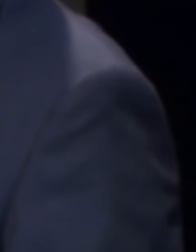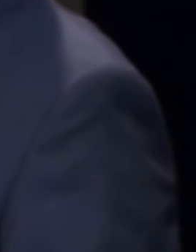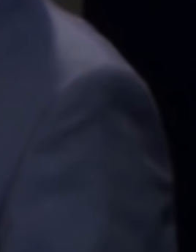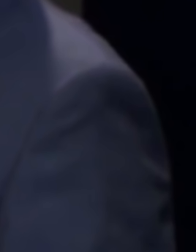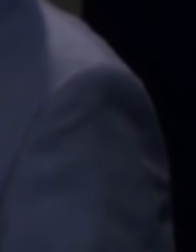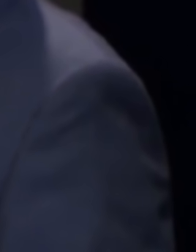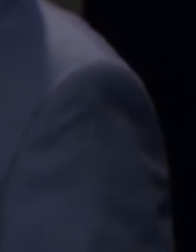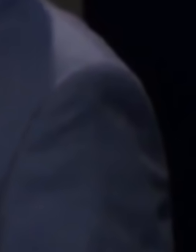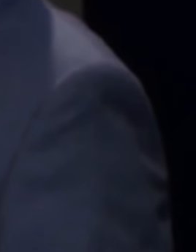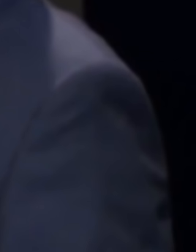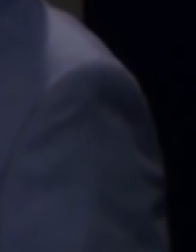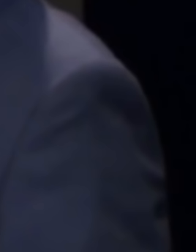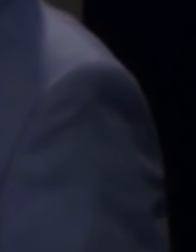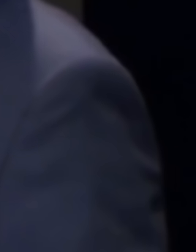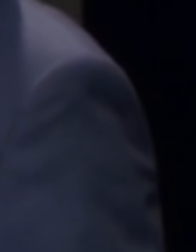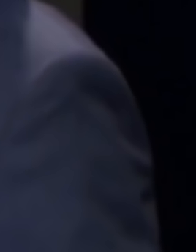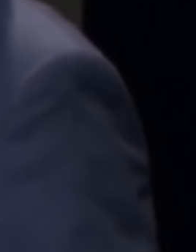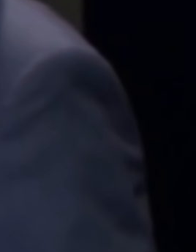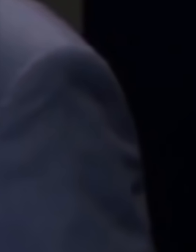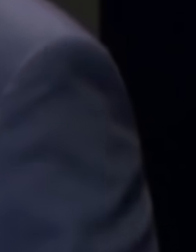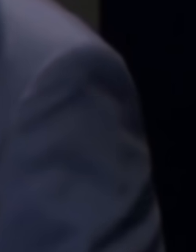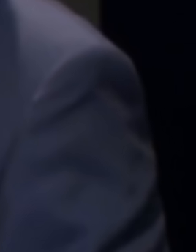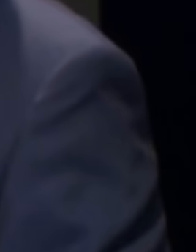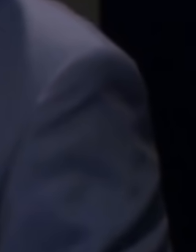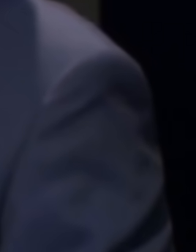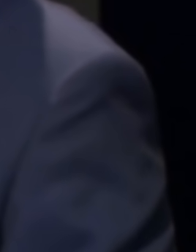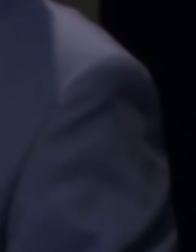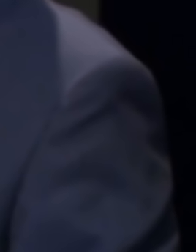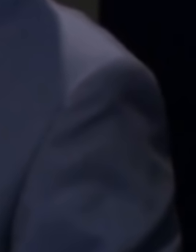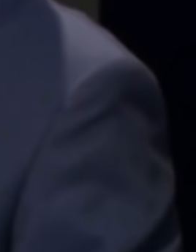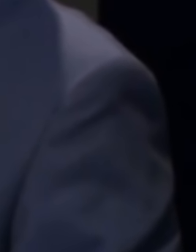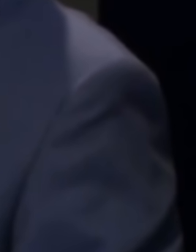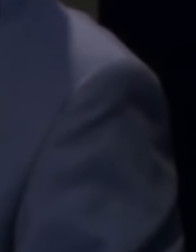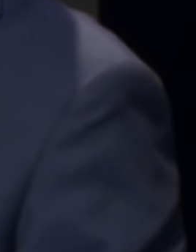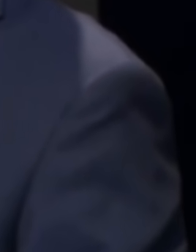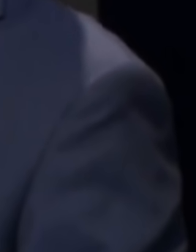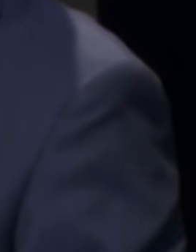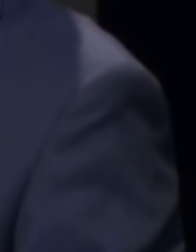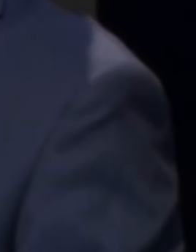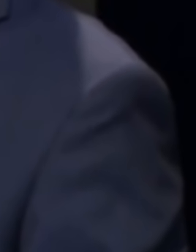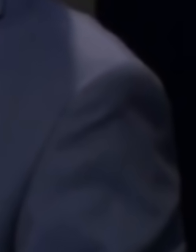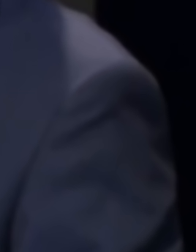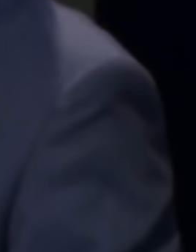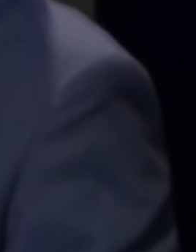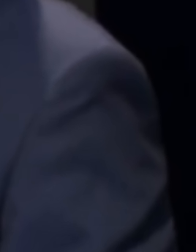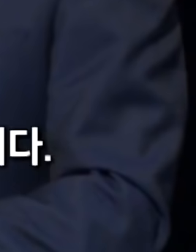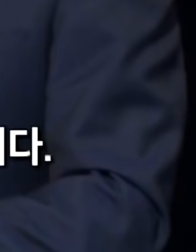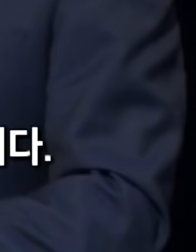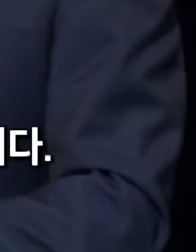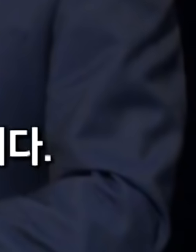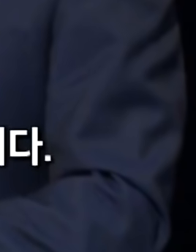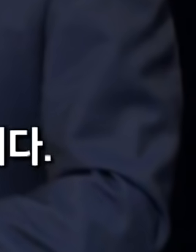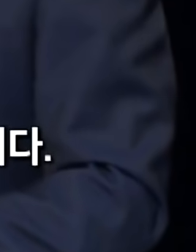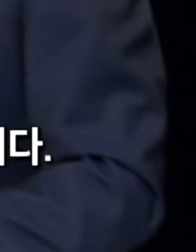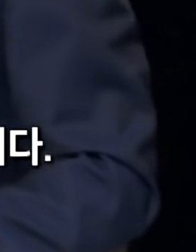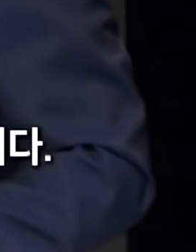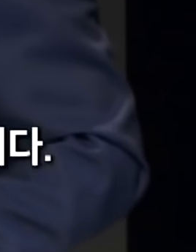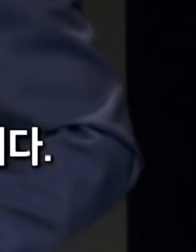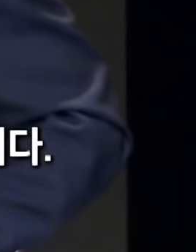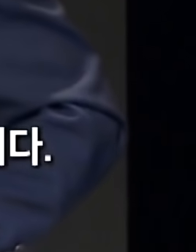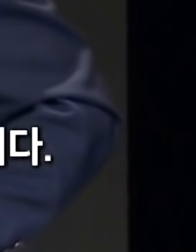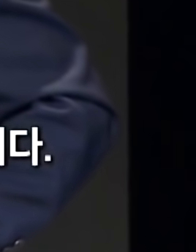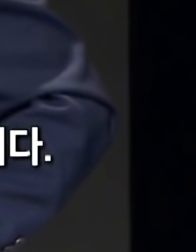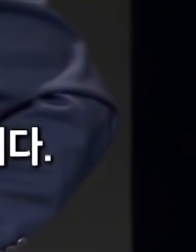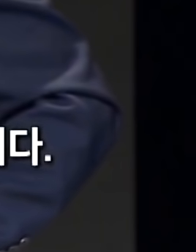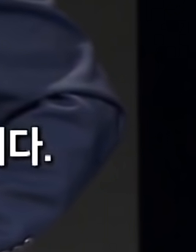홍 후보님보다 예. 국제관계에 대해서 더 전문가입니다. 홍준표 의원님 얘기하는 베네수엘라 가는 직행열차 핵무장 추진하는 순간